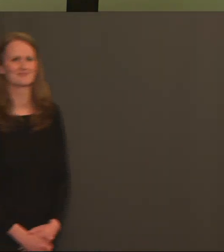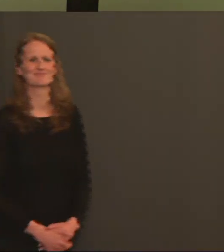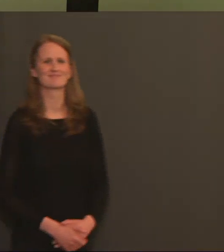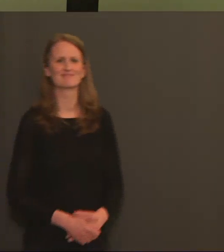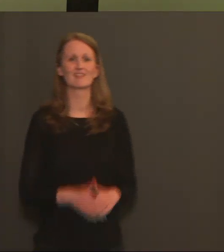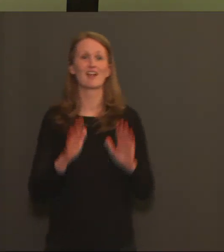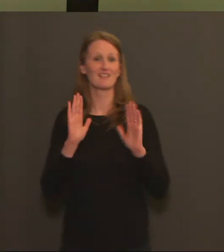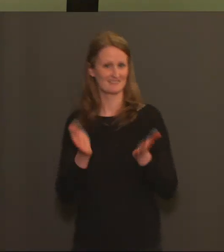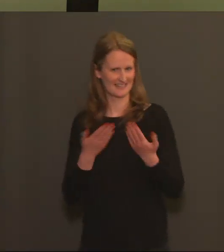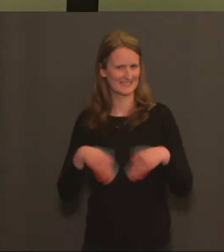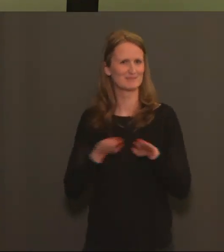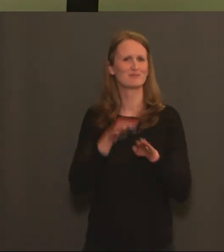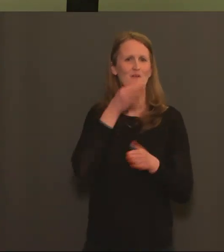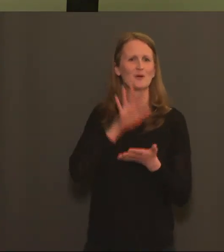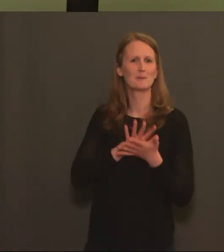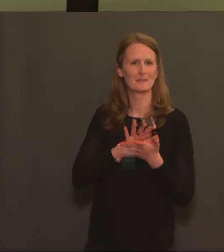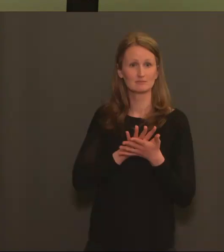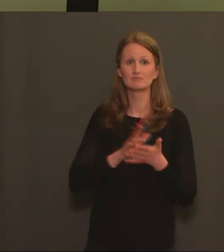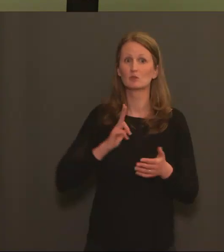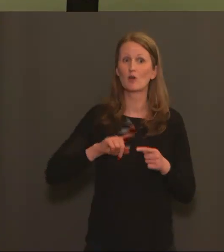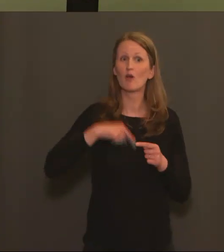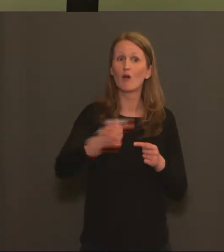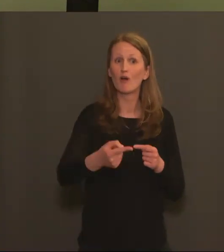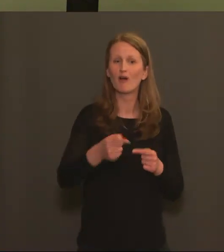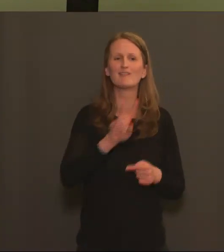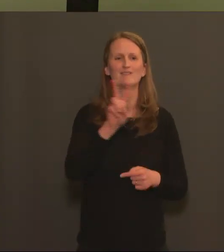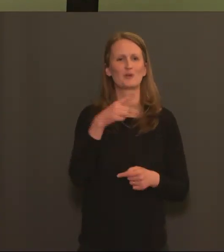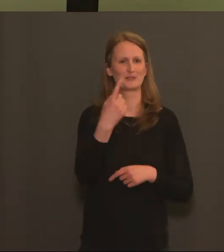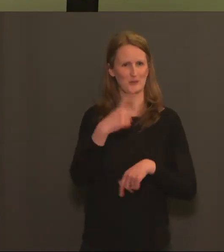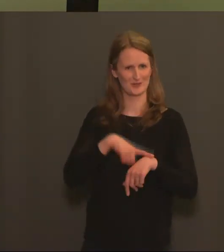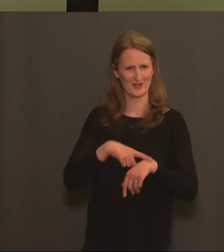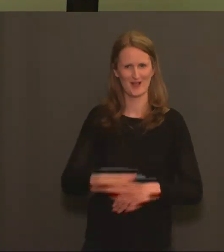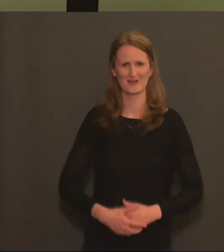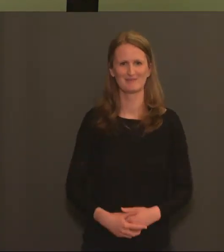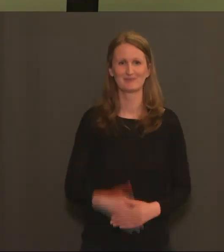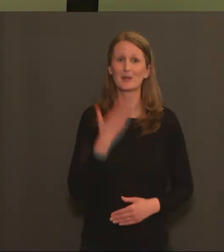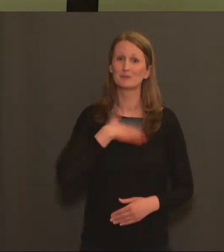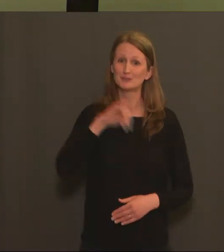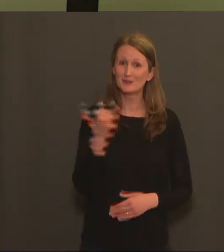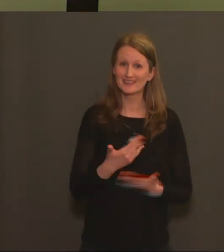vendredi à 11h pour le prochain point d'information. Bonne journée.